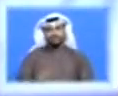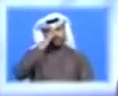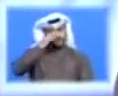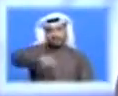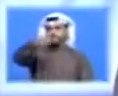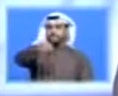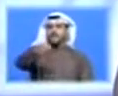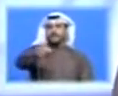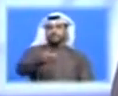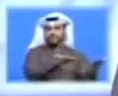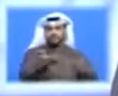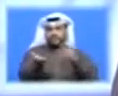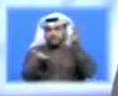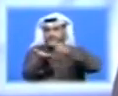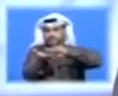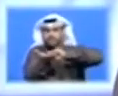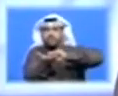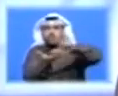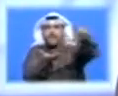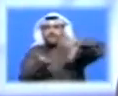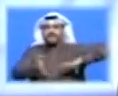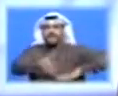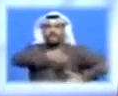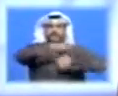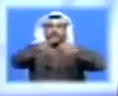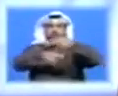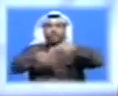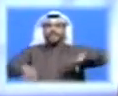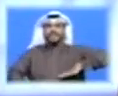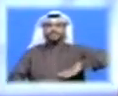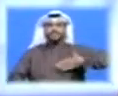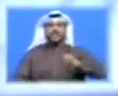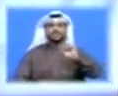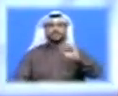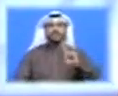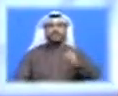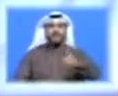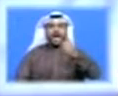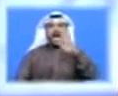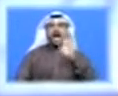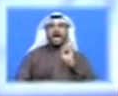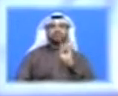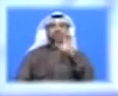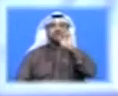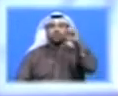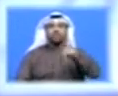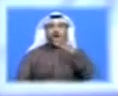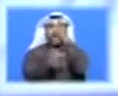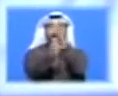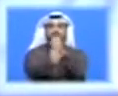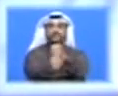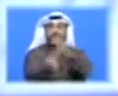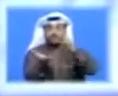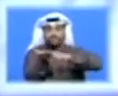مرحبا بكم. بعث حضرة صاحب السمو أمير البلاد الشيخ صباح الأحمد الجابر الصباح حفظه الله ورعاه ببرقية تهنئة